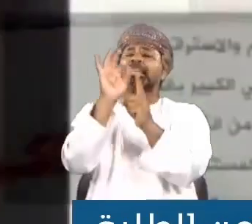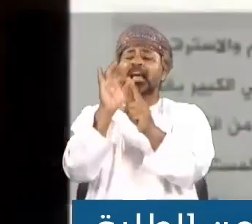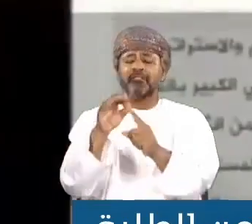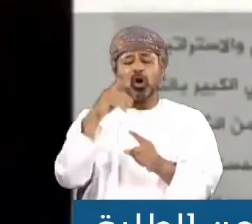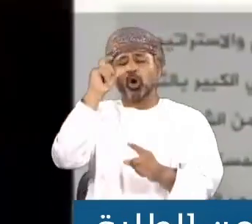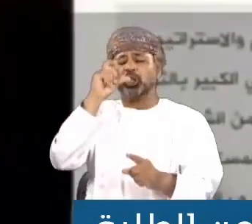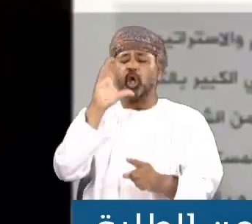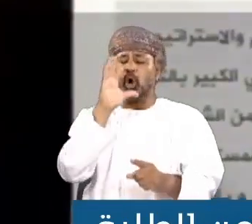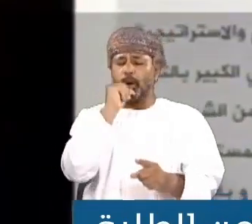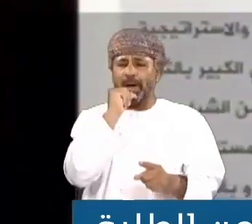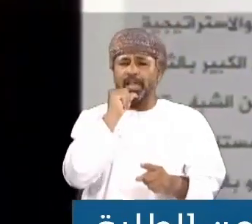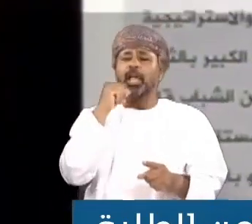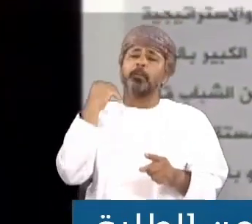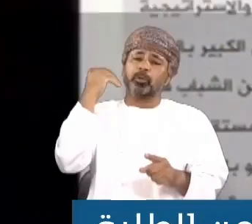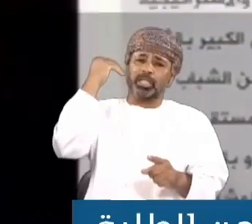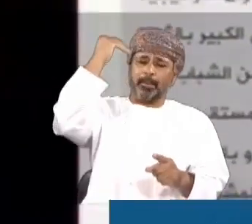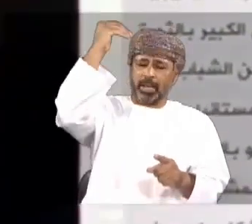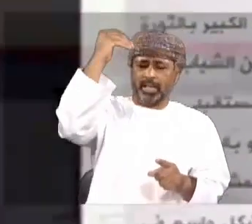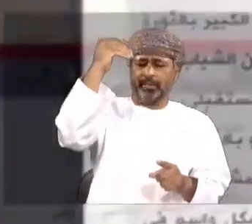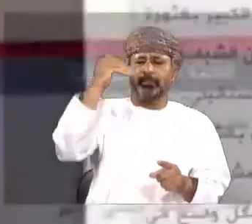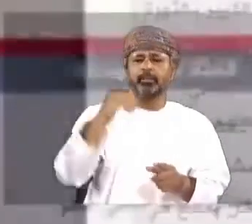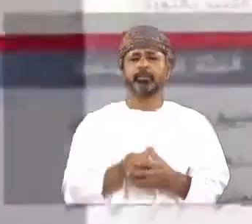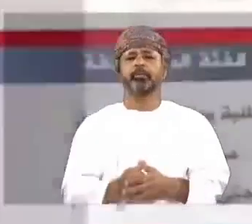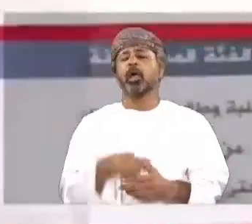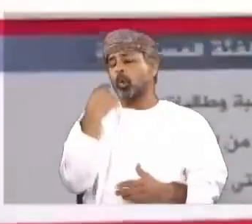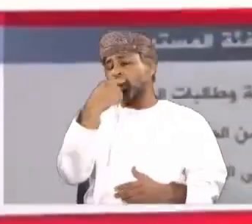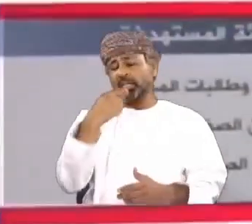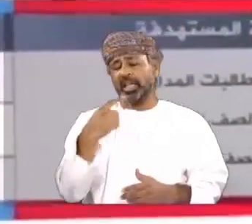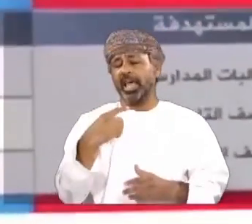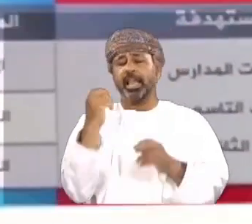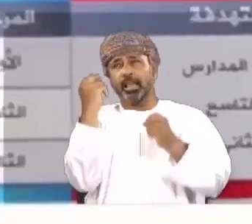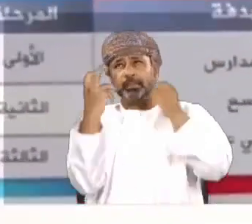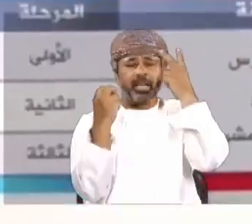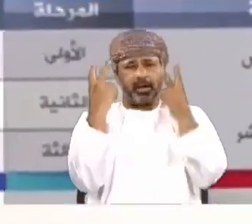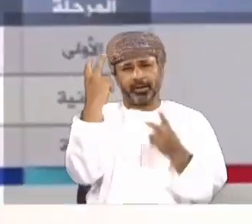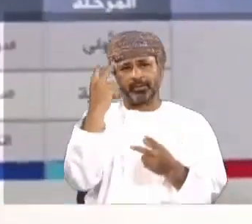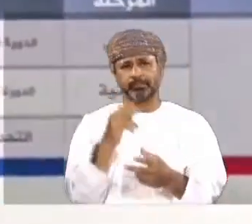عمان الاستراتيجية والاستراتيجية الوطنية للابتكار.